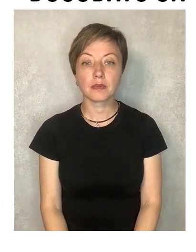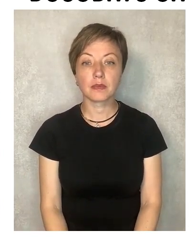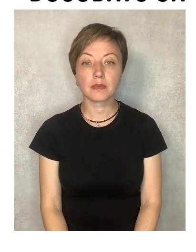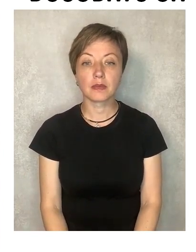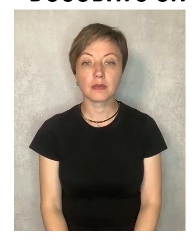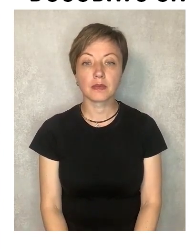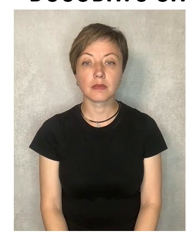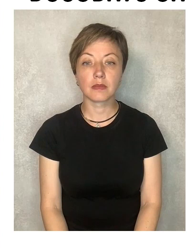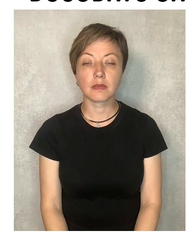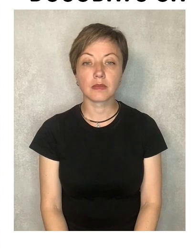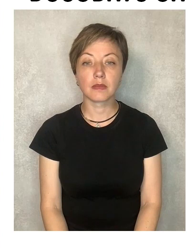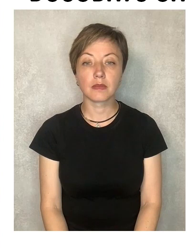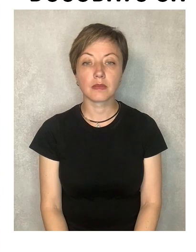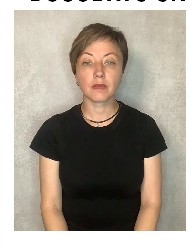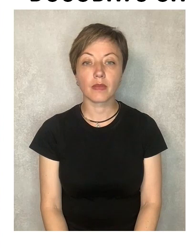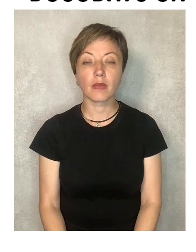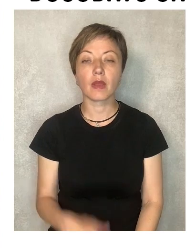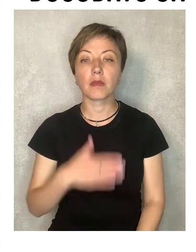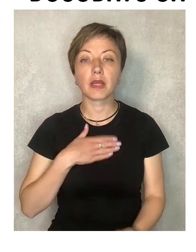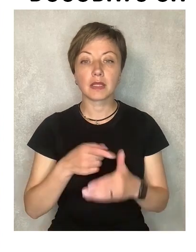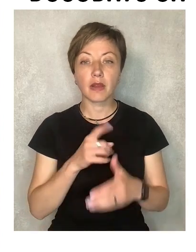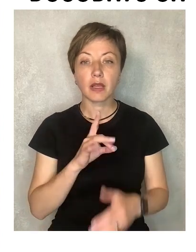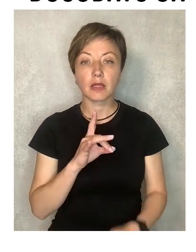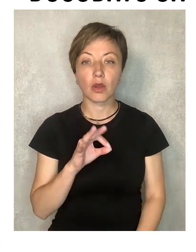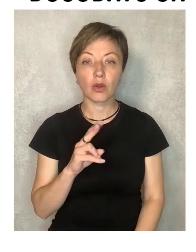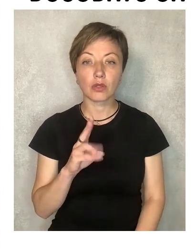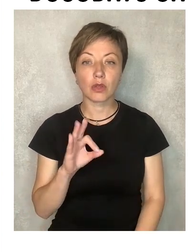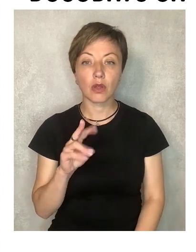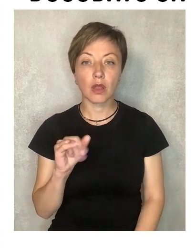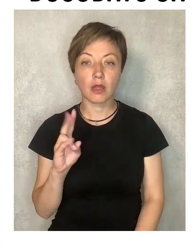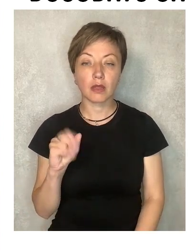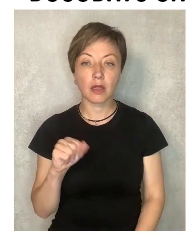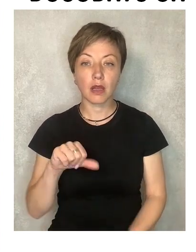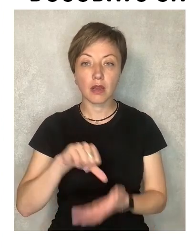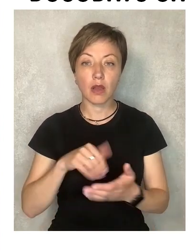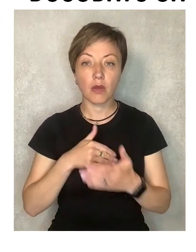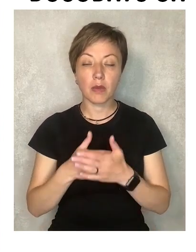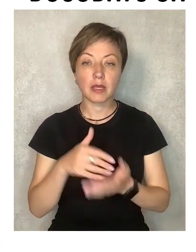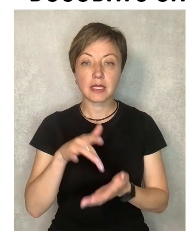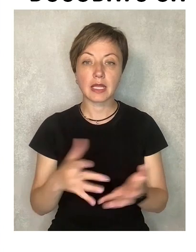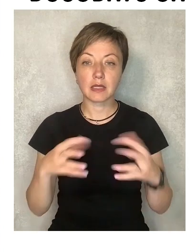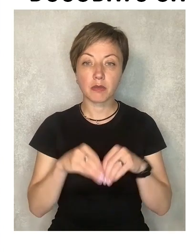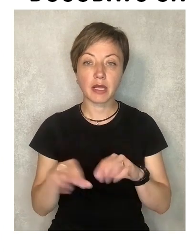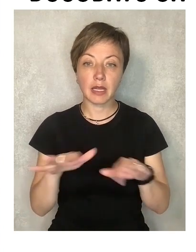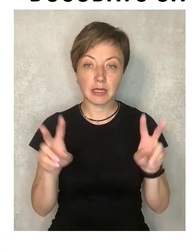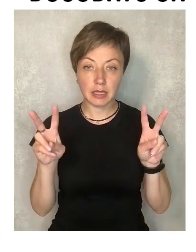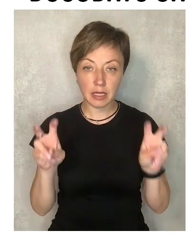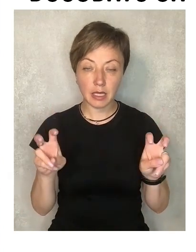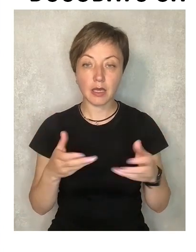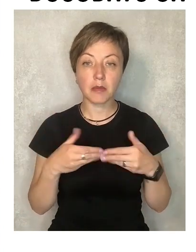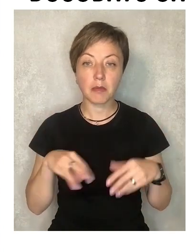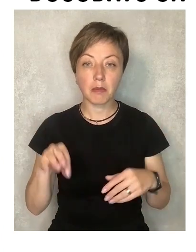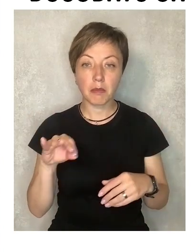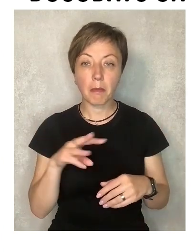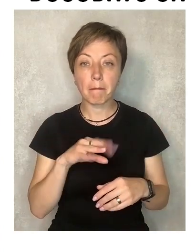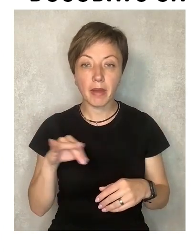Дякую. Мене звати Роксолана, я представляю громадську організацію «Центр спільних дій». І ми, власне, як говорила пані Дар'я,